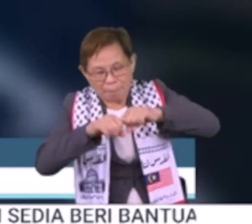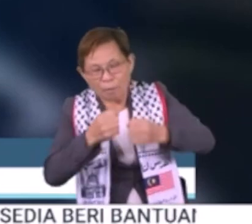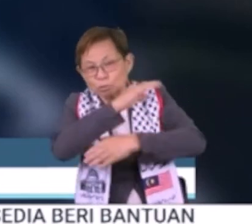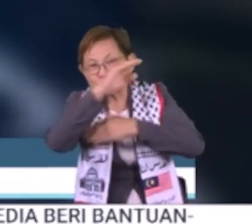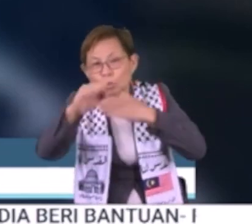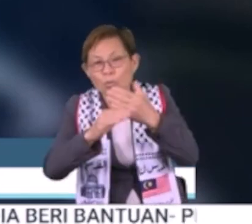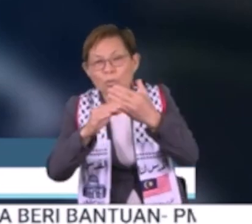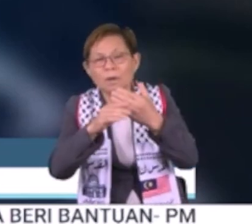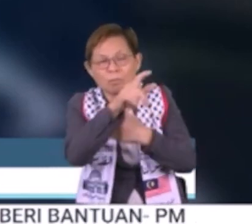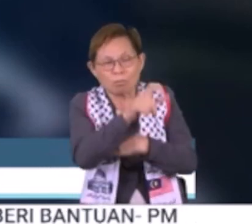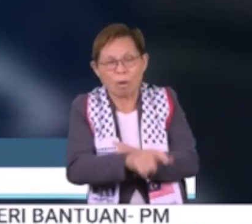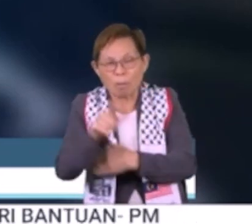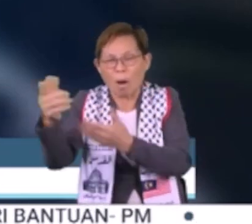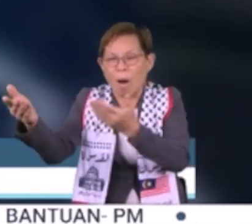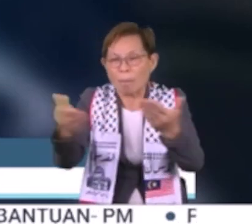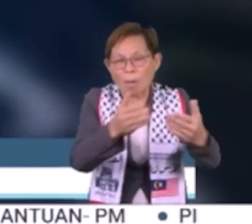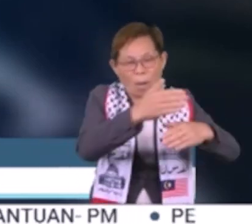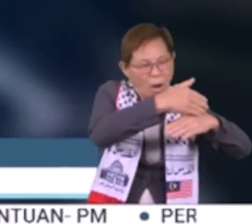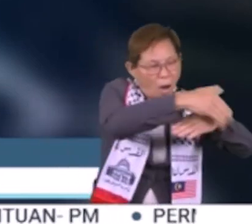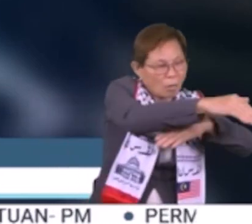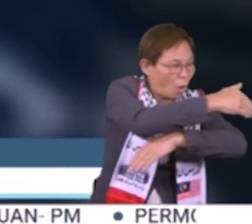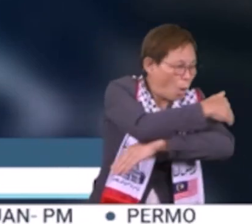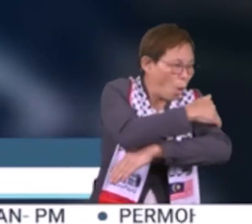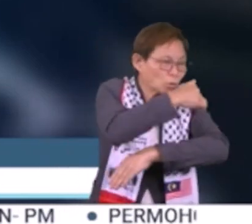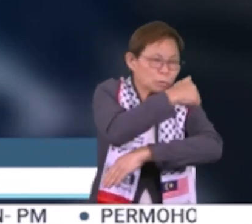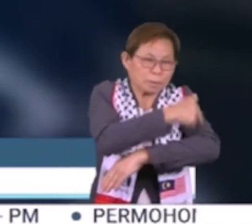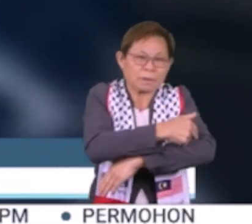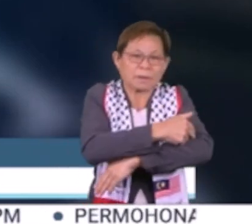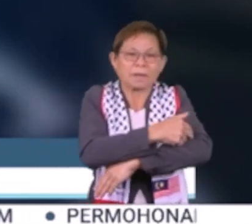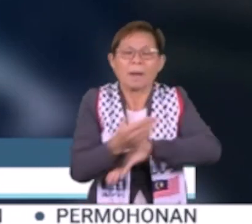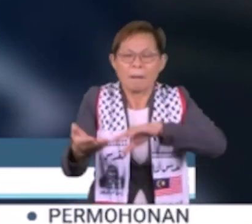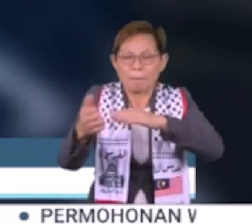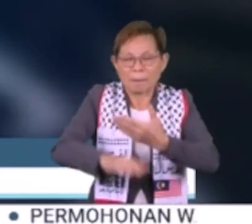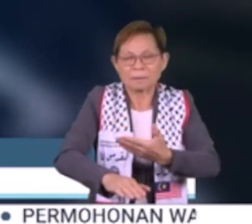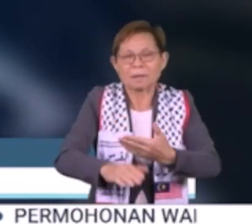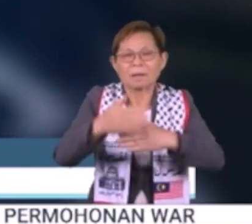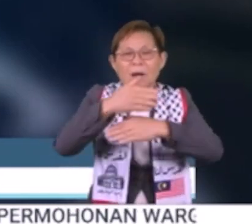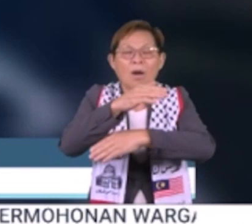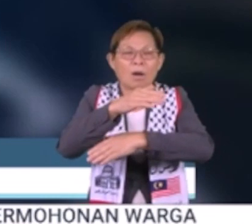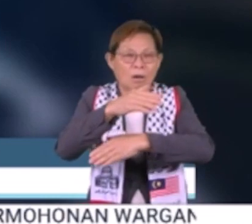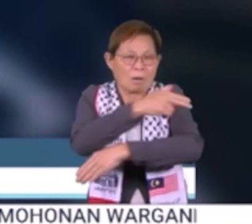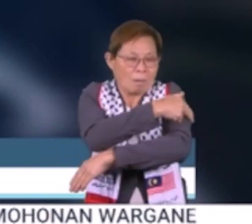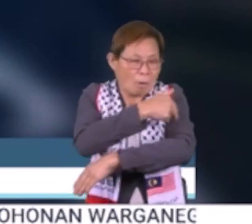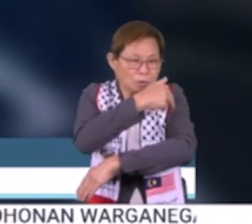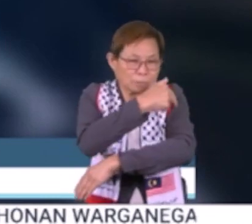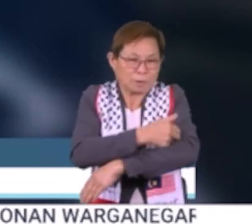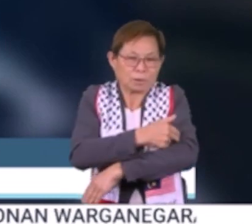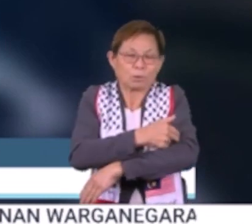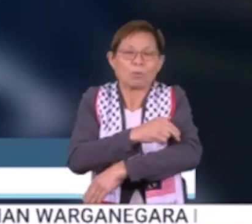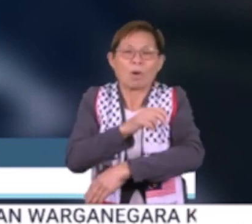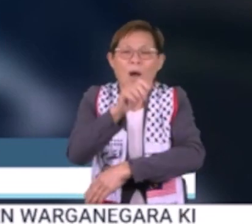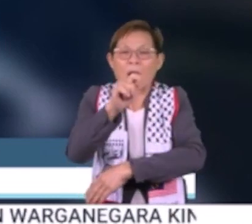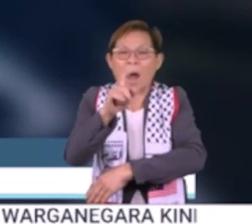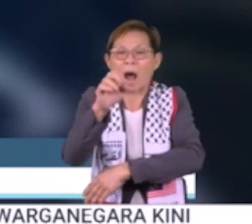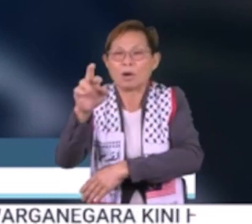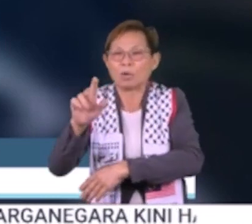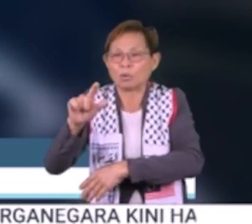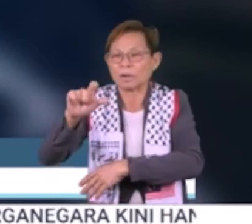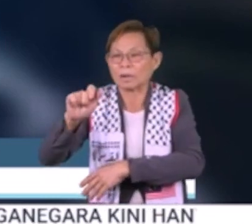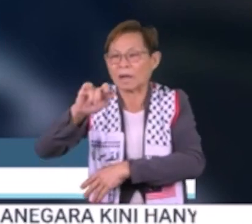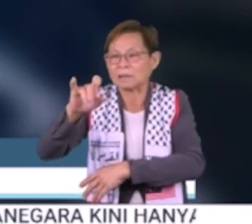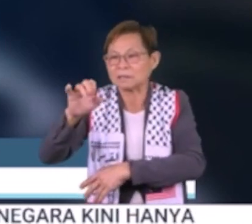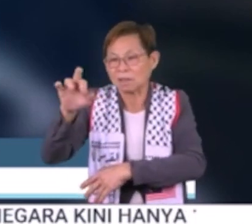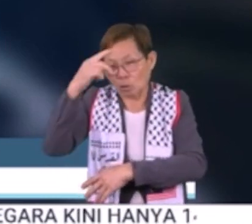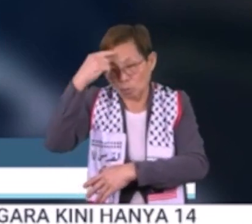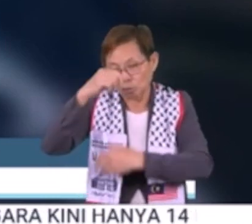mangsa yang cedera kemudian dibawa ke hospital rembau dan mangsa maut dihantar ke Unit forensik Hospital Alor gajah bagi proses pedah siasat